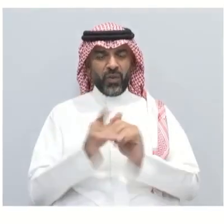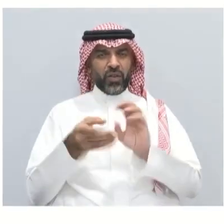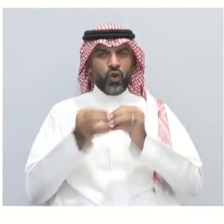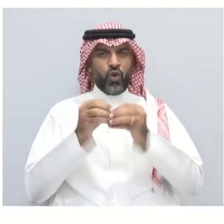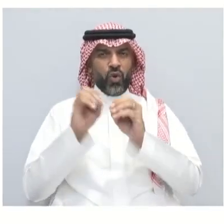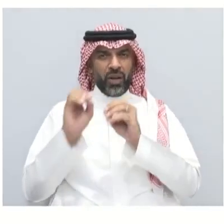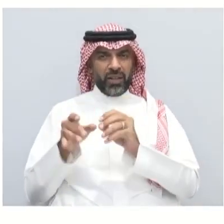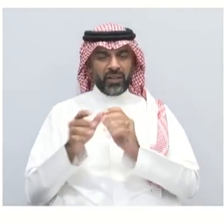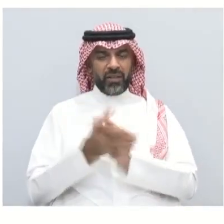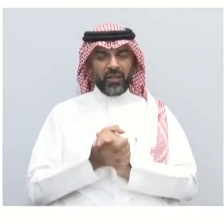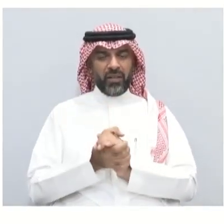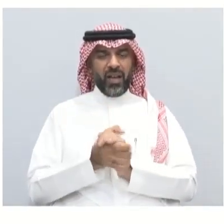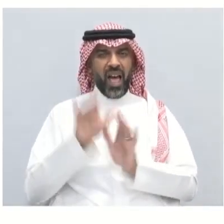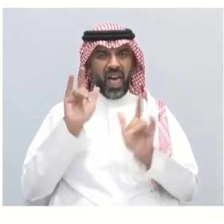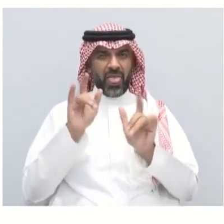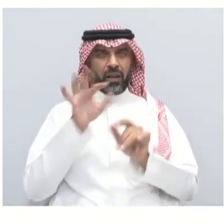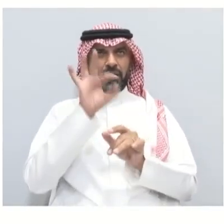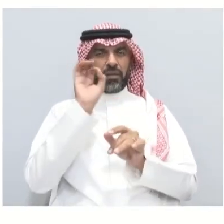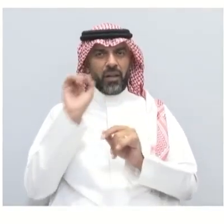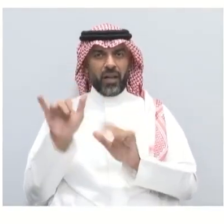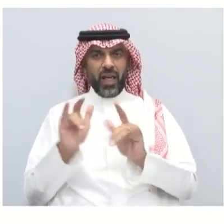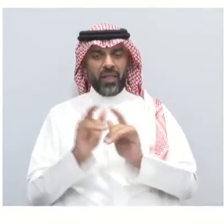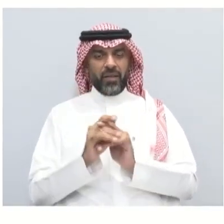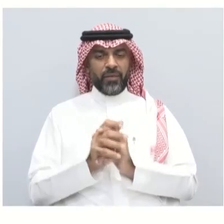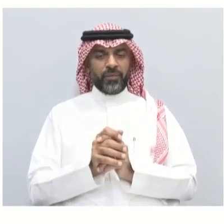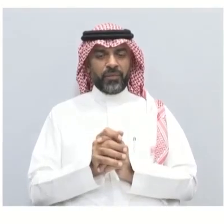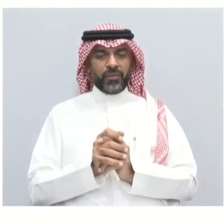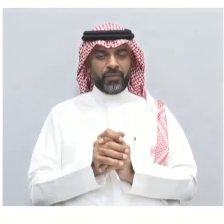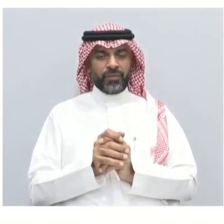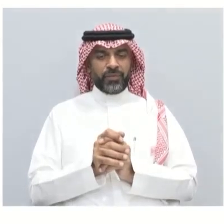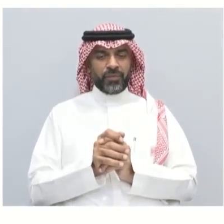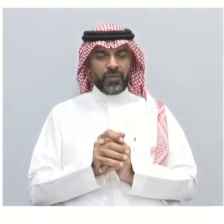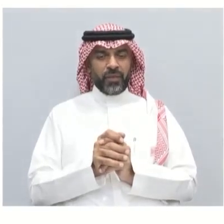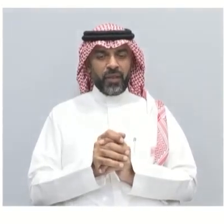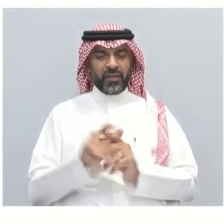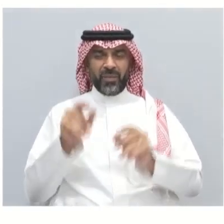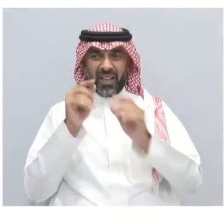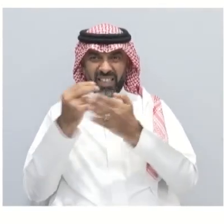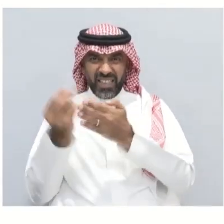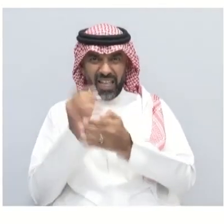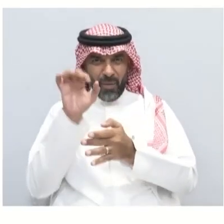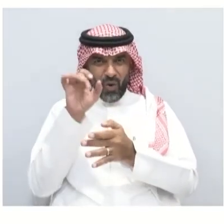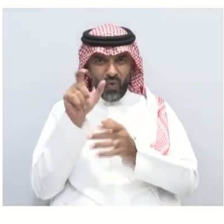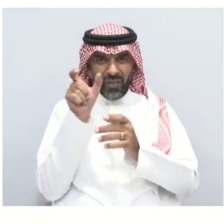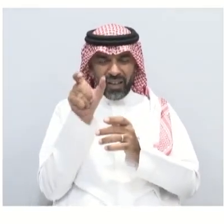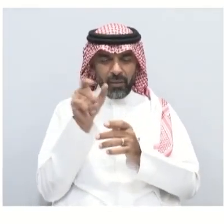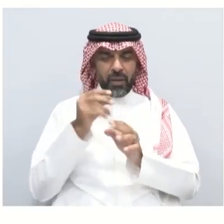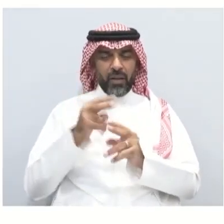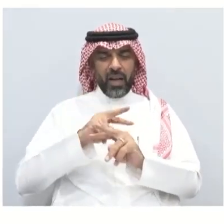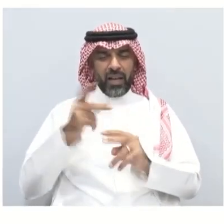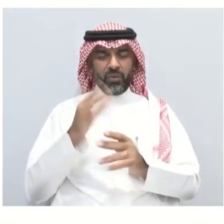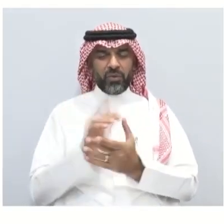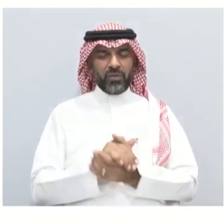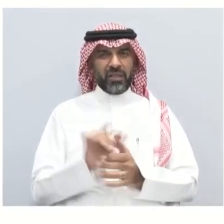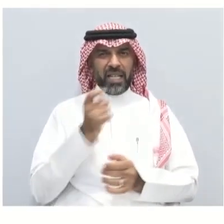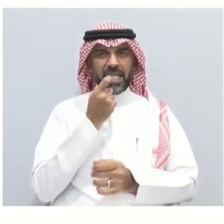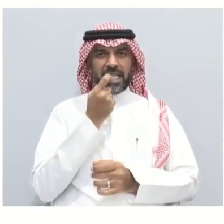اخضر مثل ما هو موجود في التطبيق طبعا تغيير لون النص الى اللون الابيض من مجموعه الخط اقوم باختيار اللون